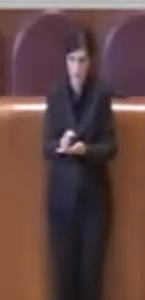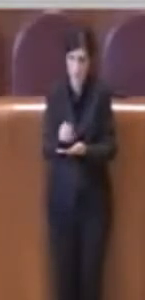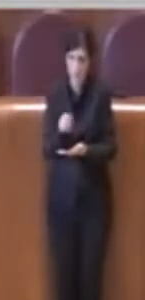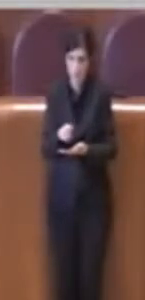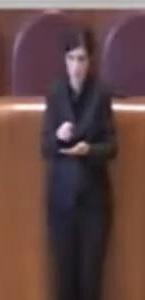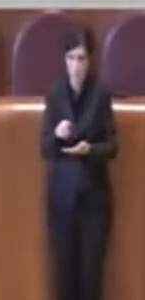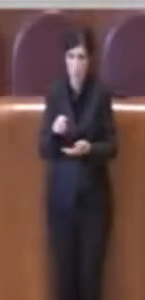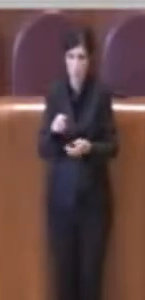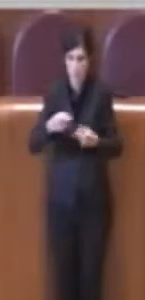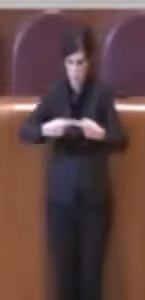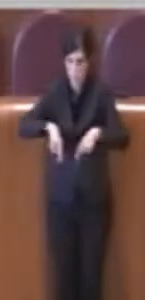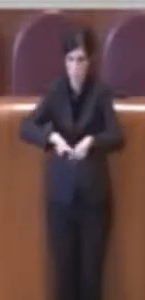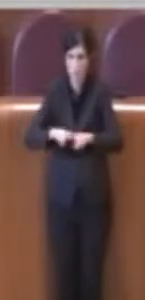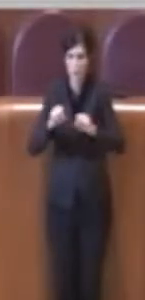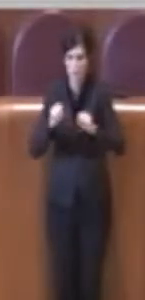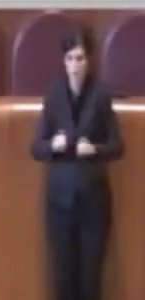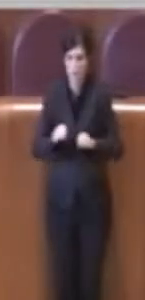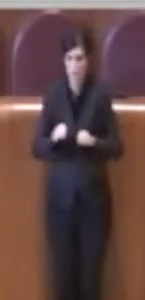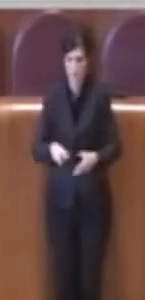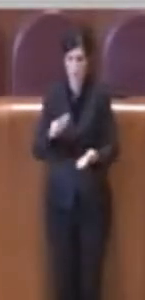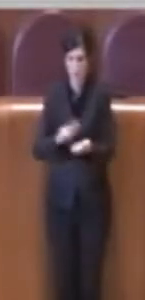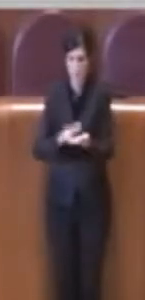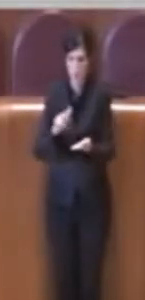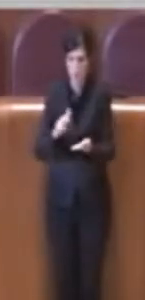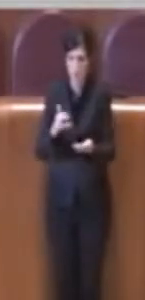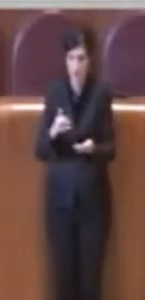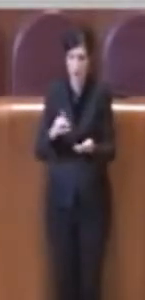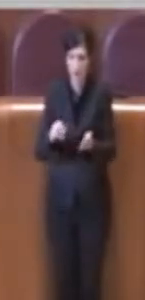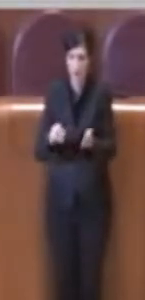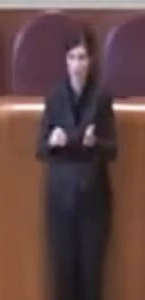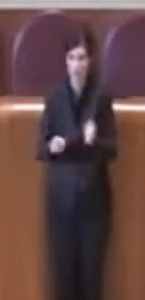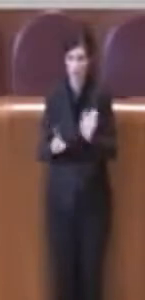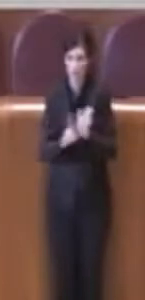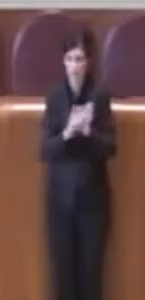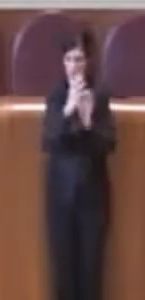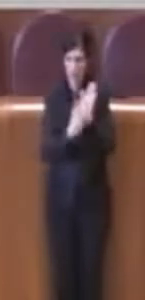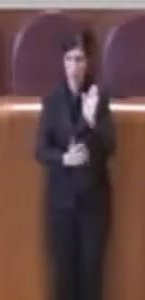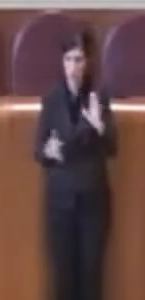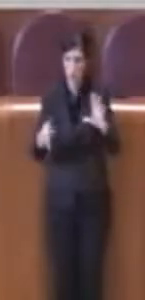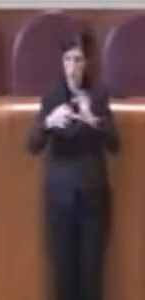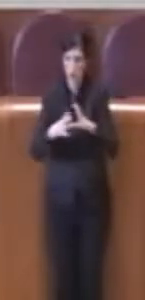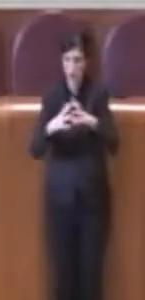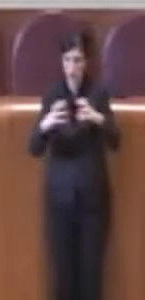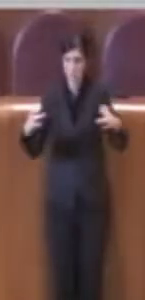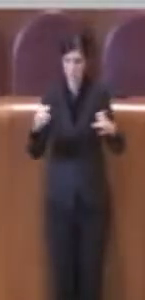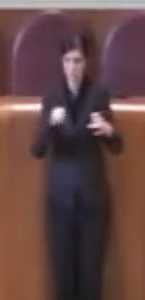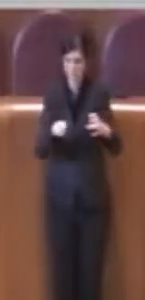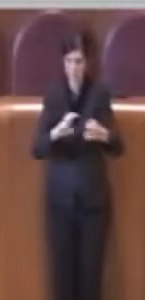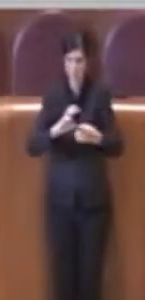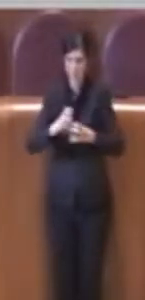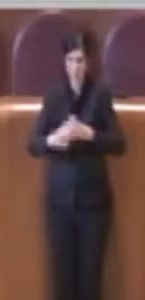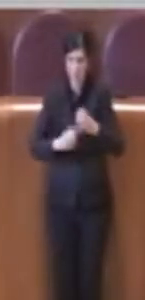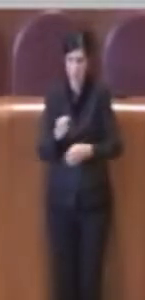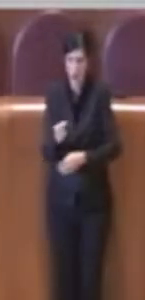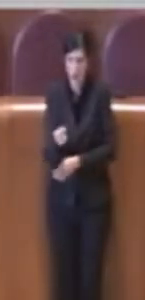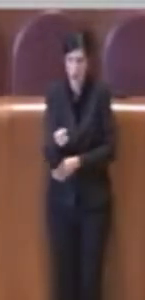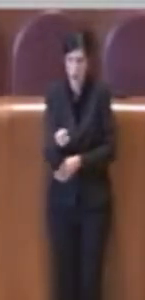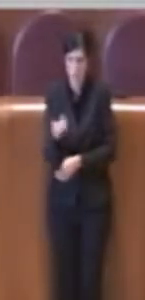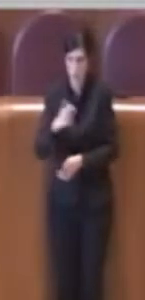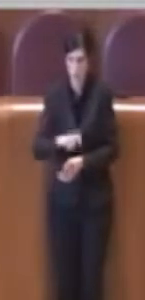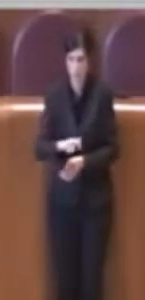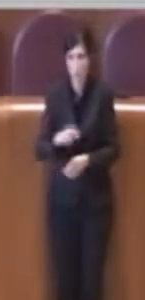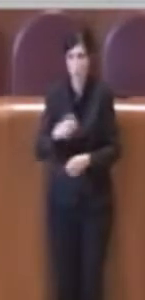la possibilità che la Giunta approvi delibere per entrare nel merito di aziende in crisi, perché siamo attività